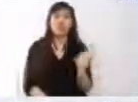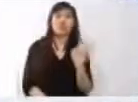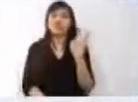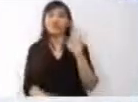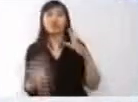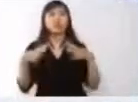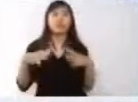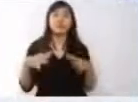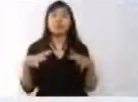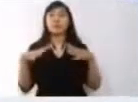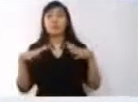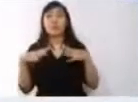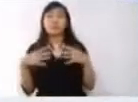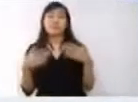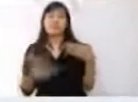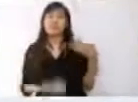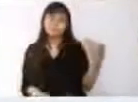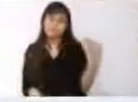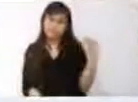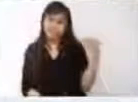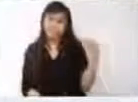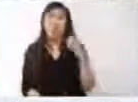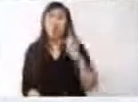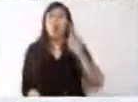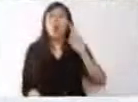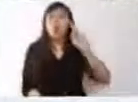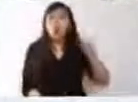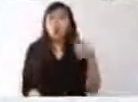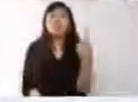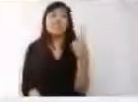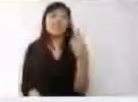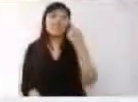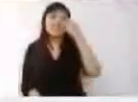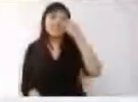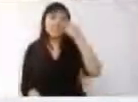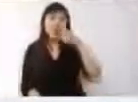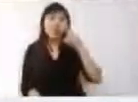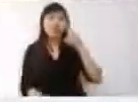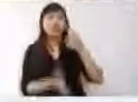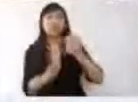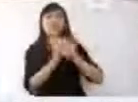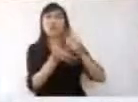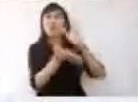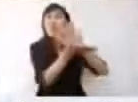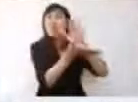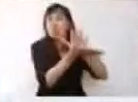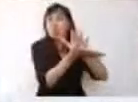Ang Japan po, ano, isa sila sa mga kauna-unahan sa buong mundo na